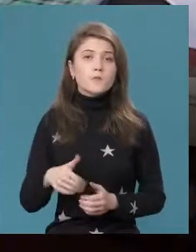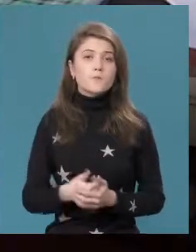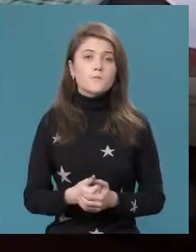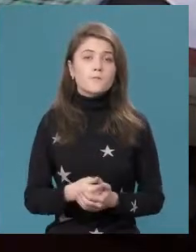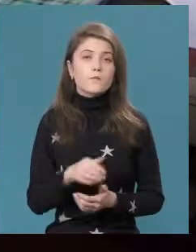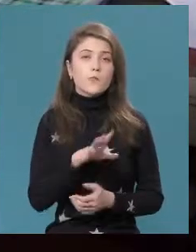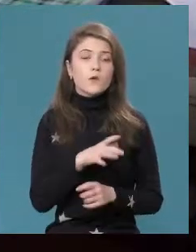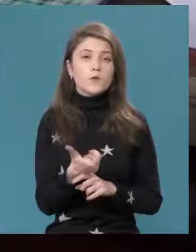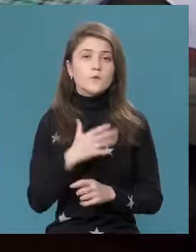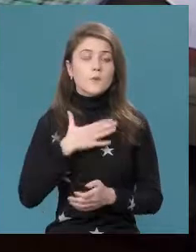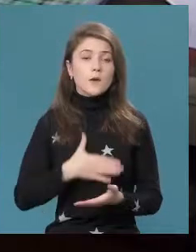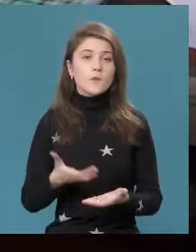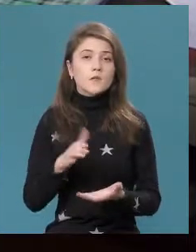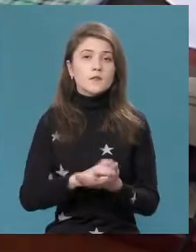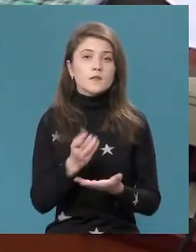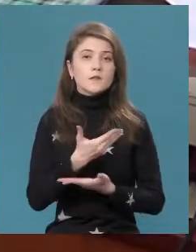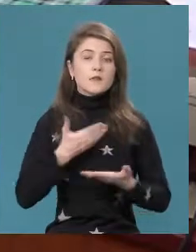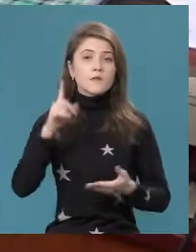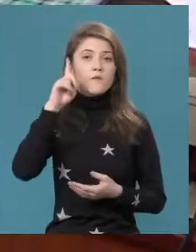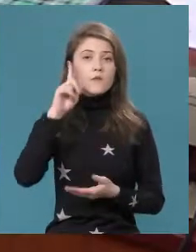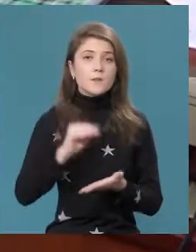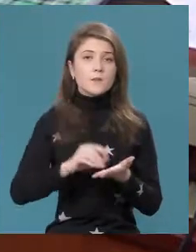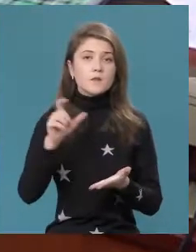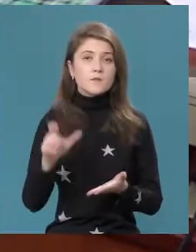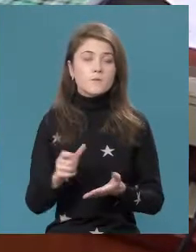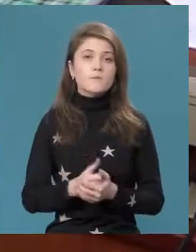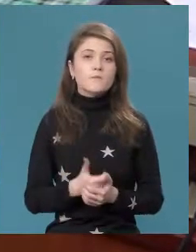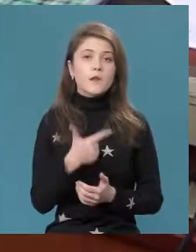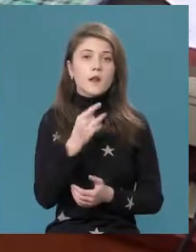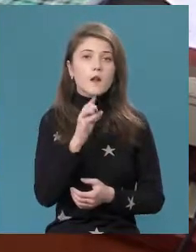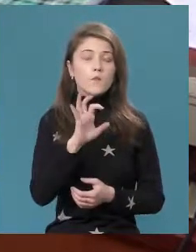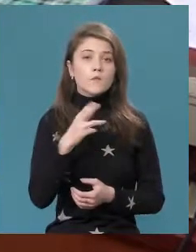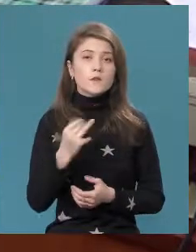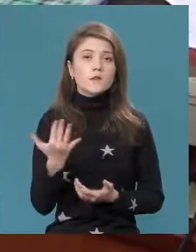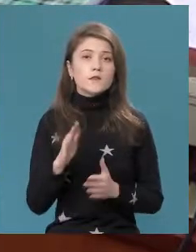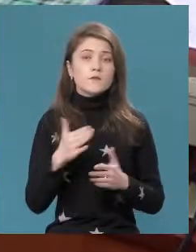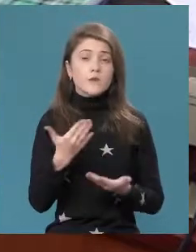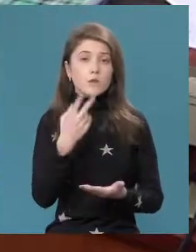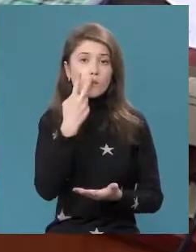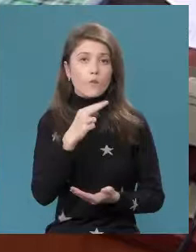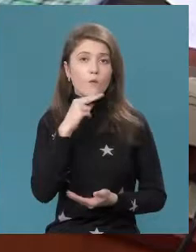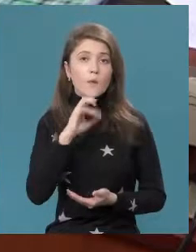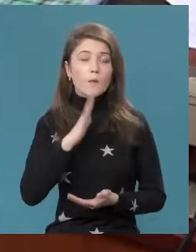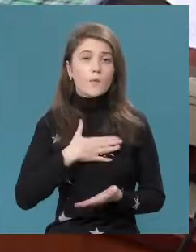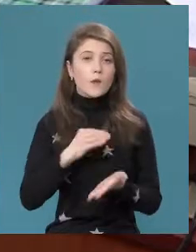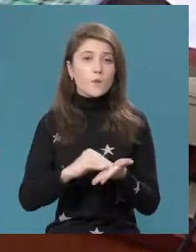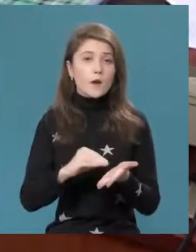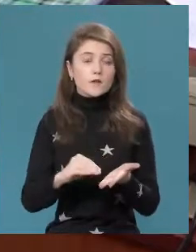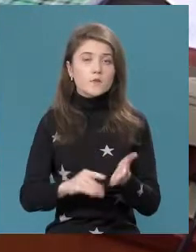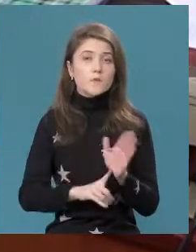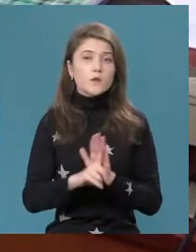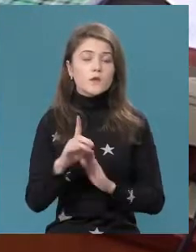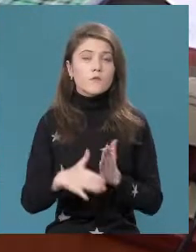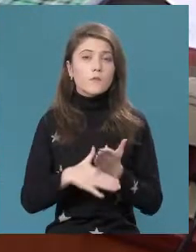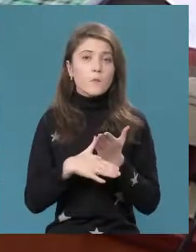приємне знайомство з нашим відомим письменником Валентином Бориславовичем Грабовським, який звернув увагу на мою поезію, почав